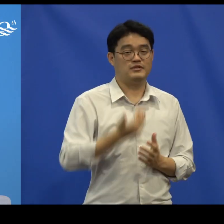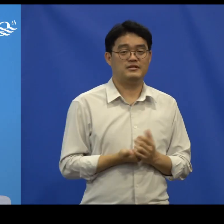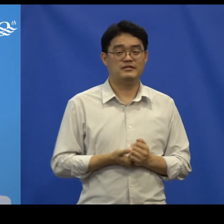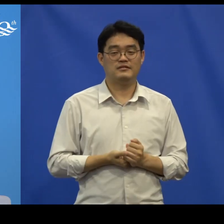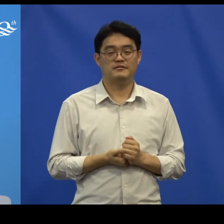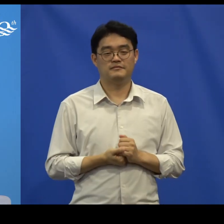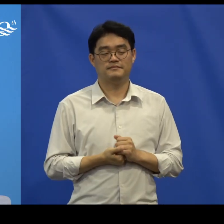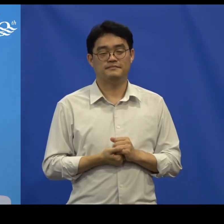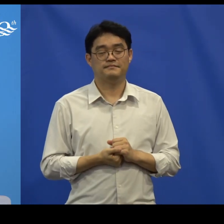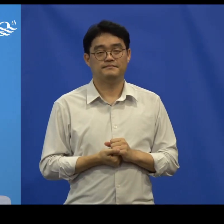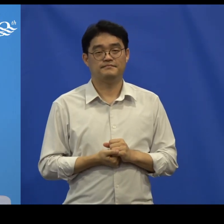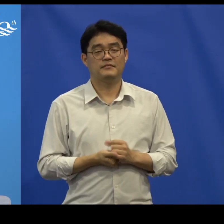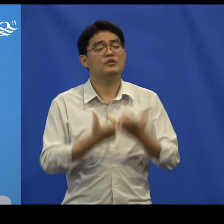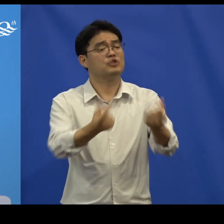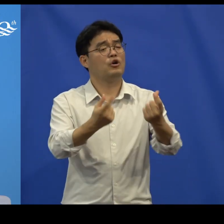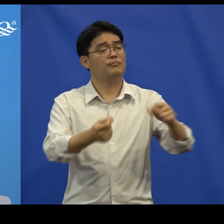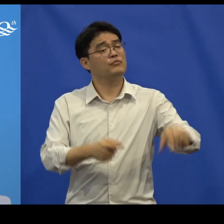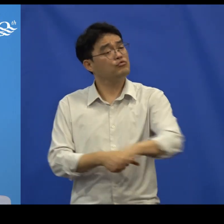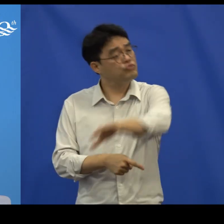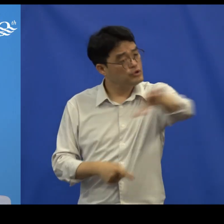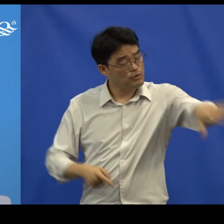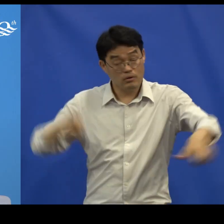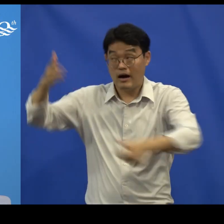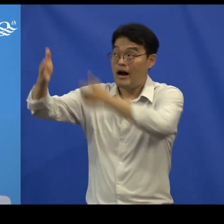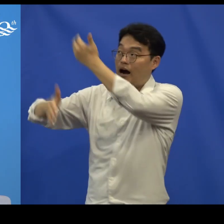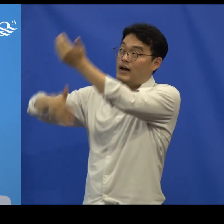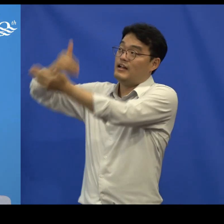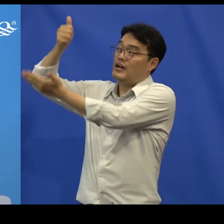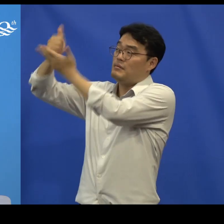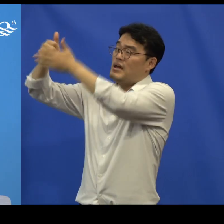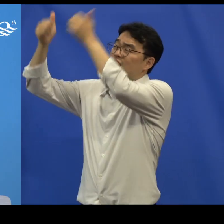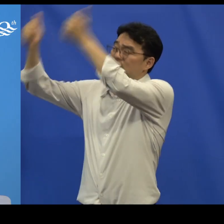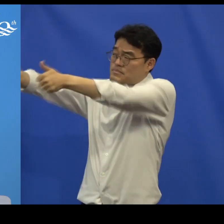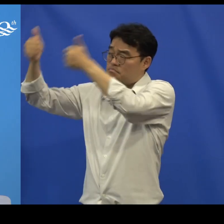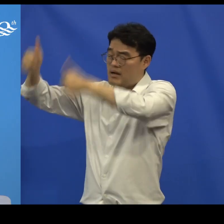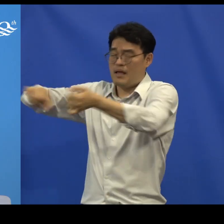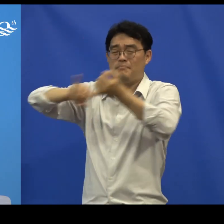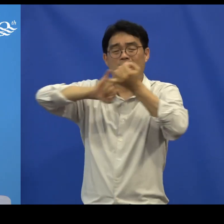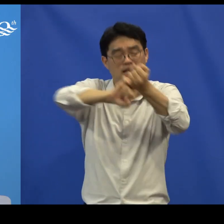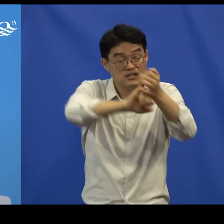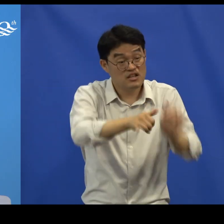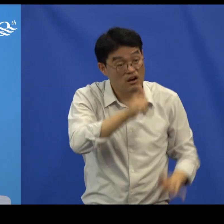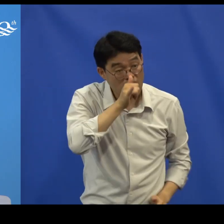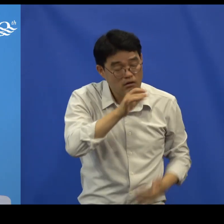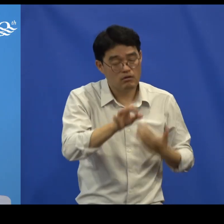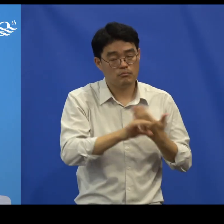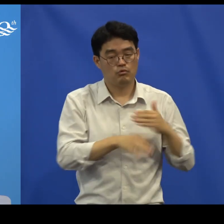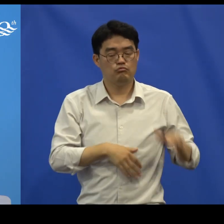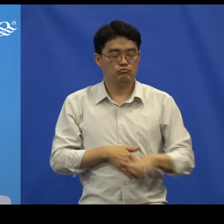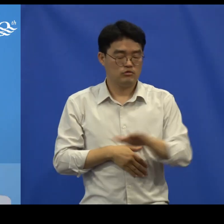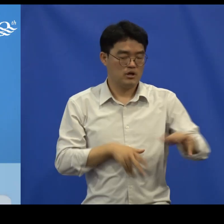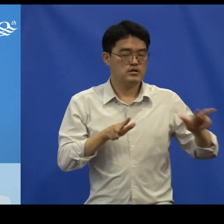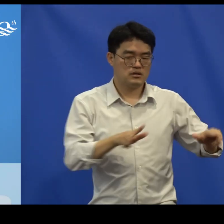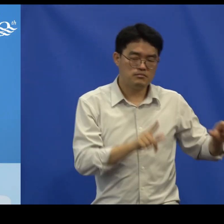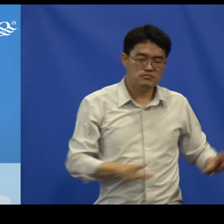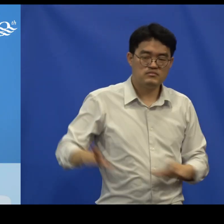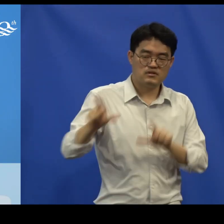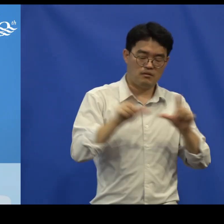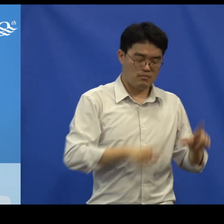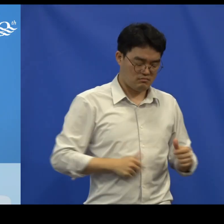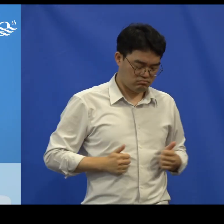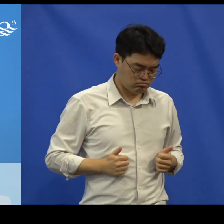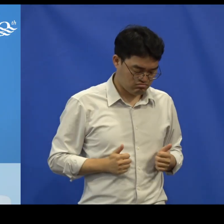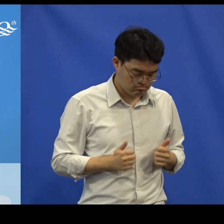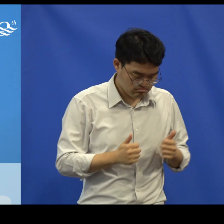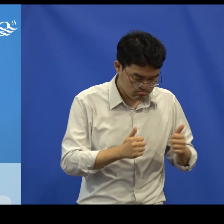거죠. 자, 평가를 어떻게 하죠? 평가에 따라 상급이 주어져요. 오늘 12절에 보면,